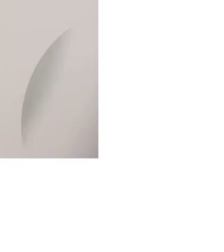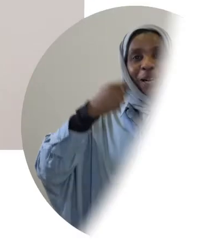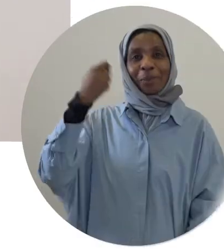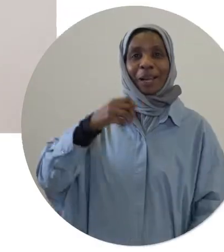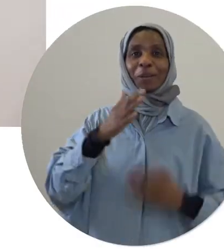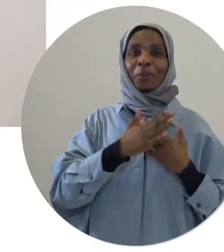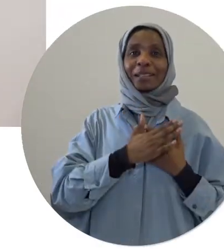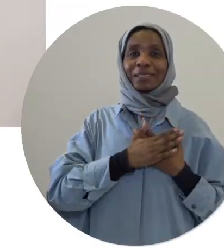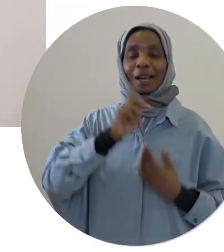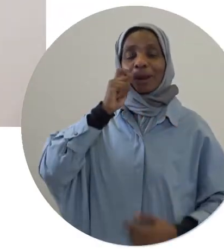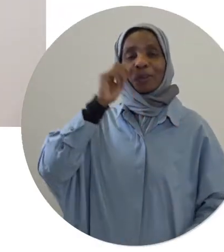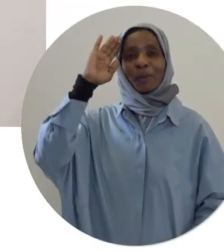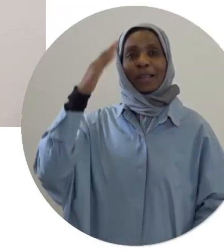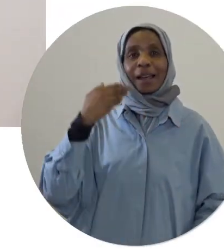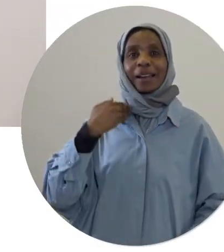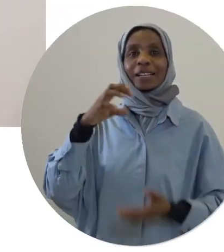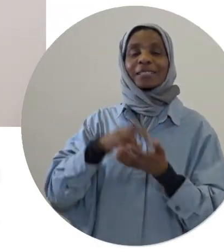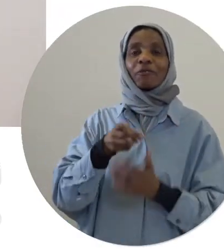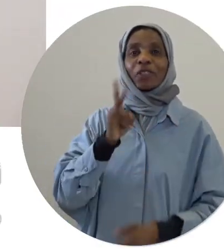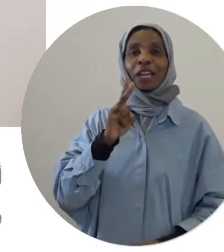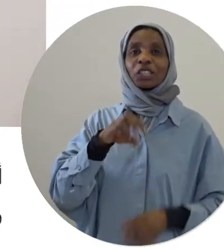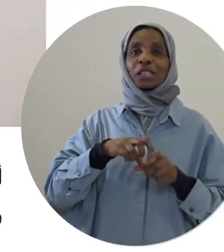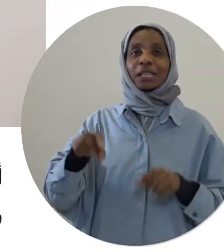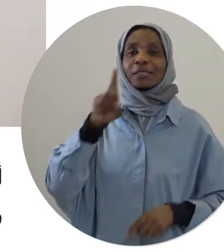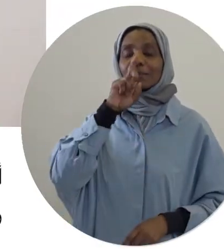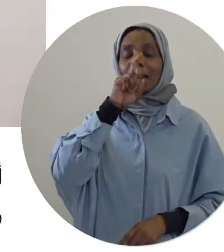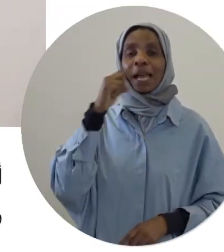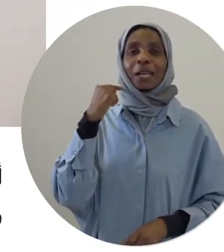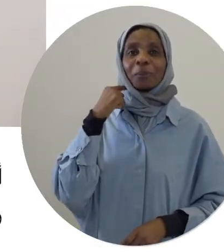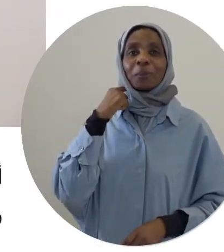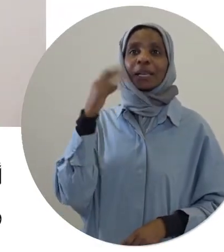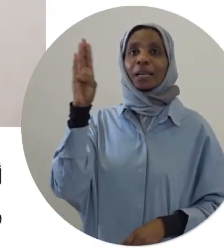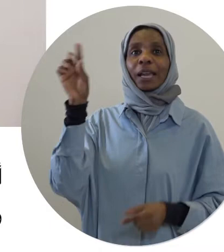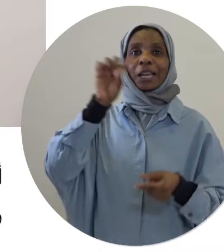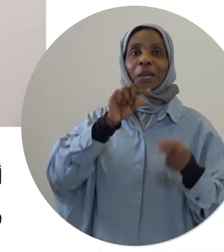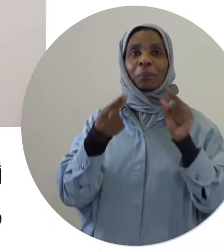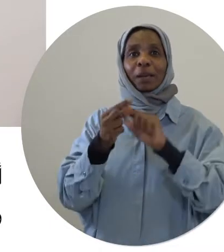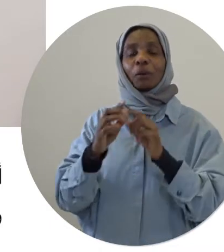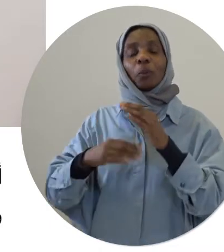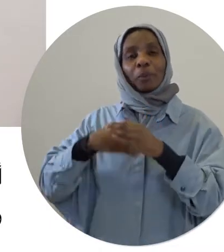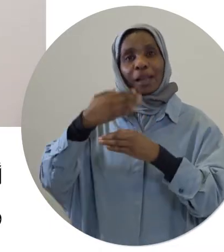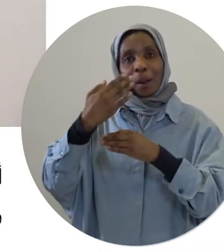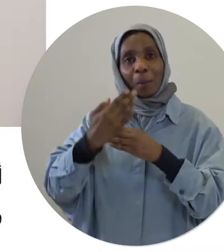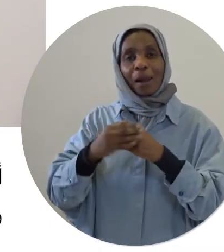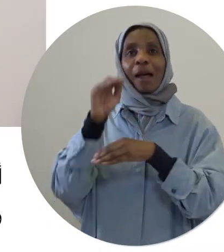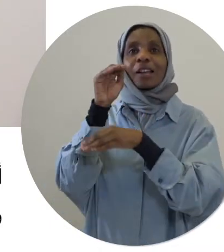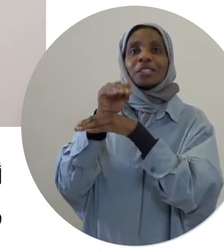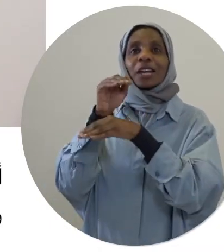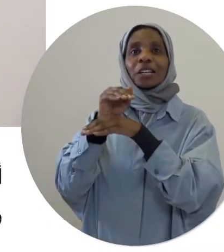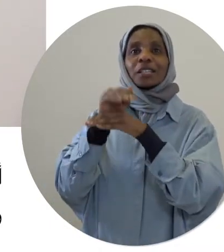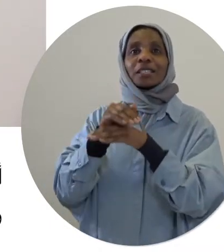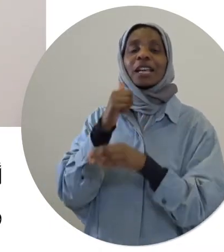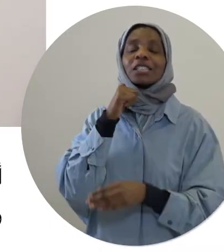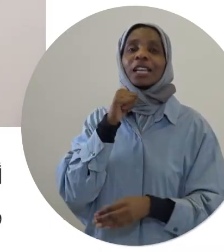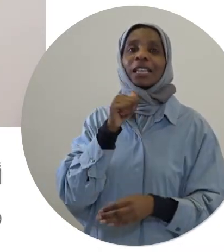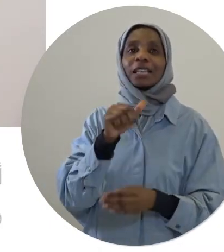السلام عليكم أعزائي طلاب وطالبات الصف الثاني عشر القسم العلمي كيمياء. نتابع اليوم حلقة جديدة من حلقات